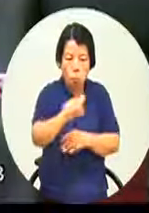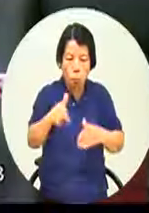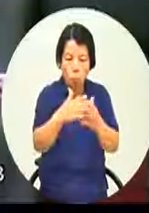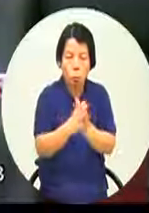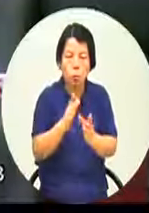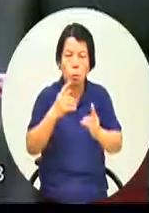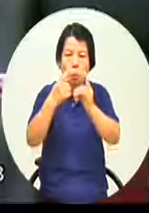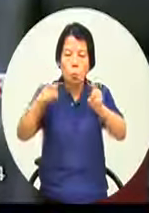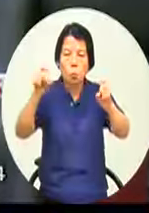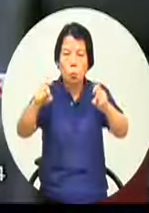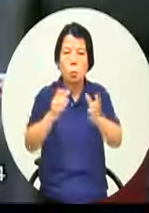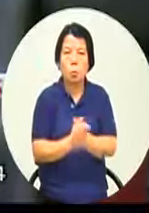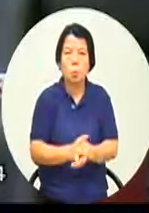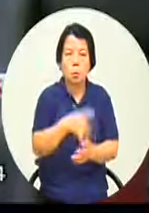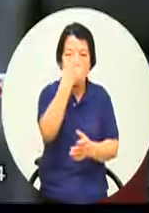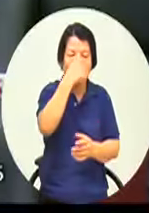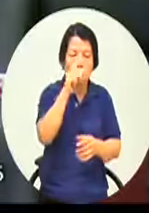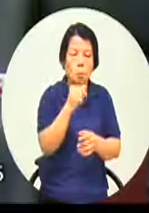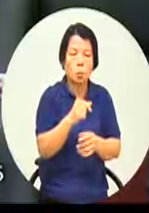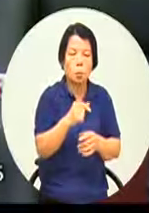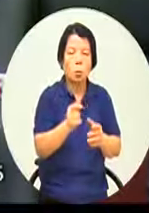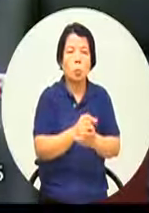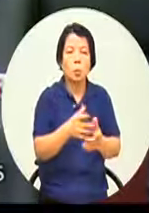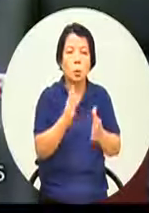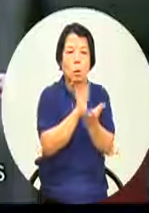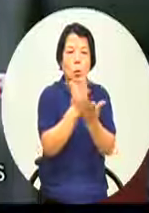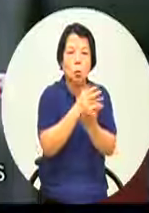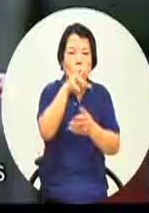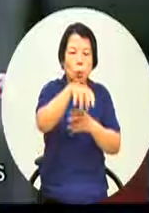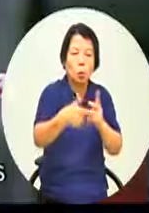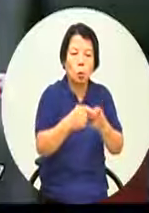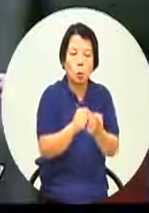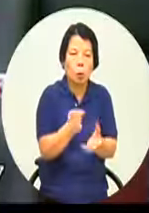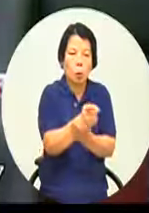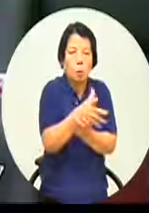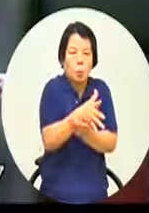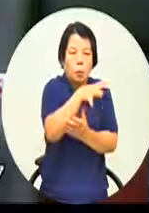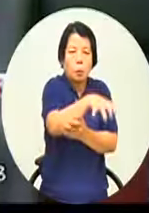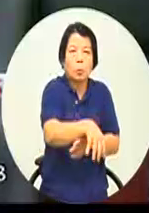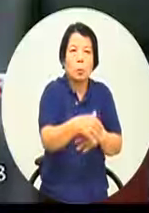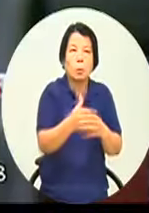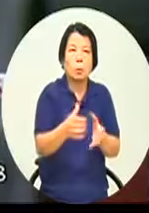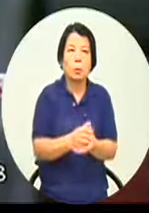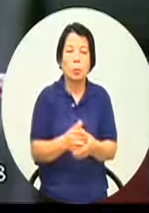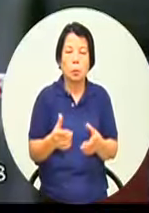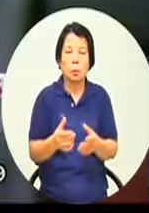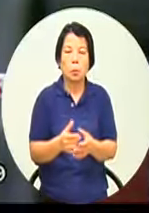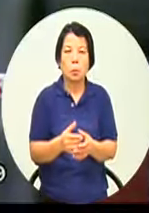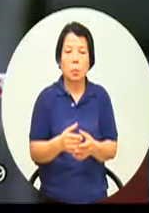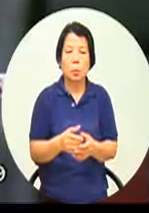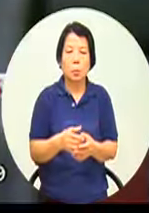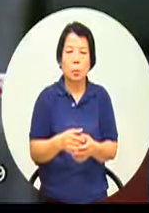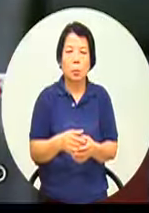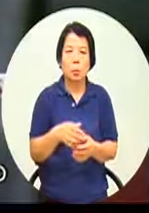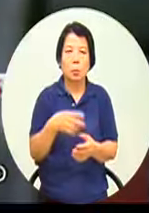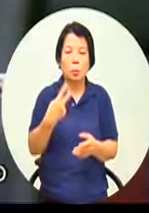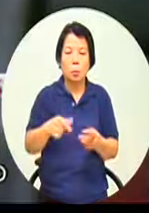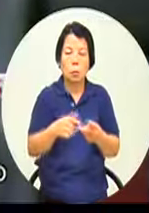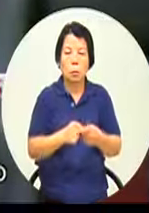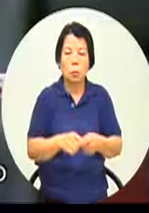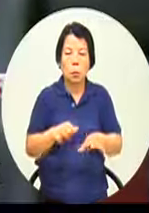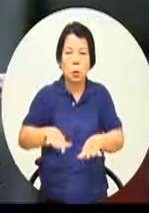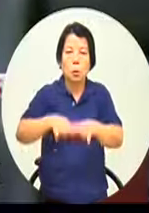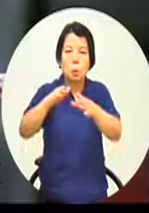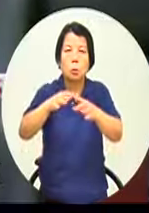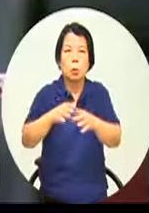啊，凤仪书院啊，还有炮台，哦，那还有我们的虽然那个朝公庙